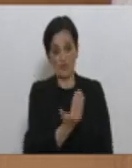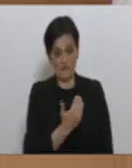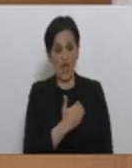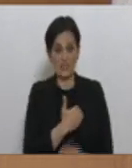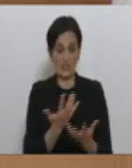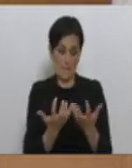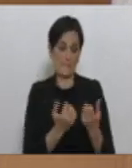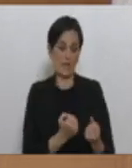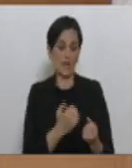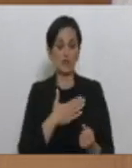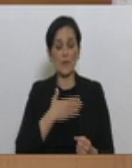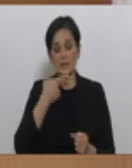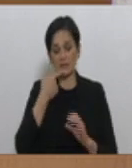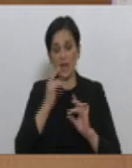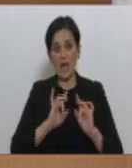miiget chemi es natkvami.